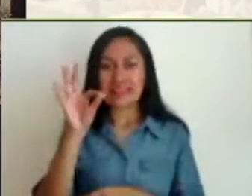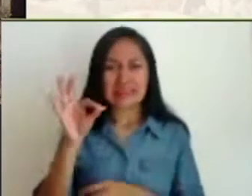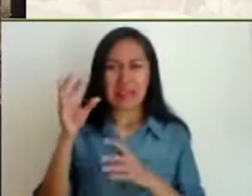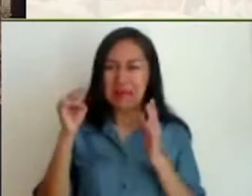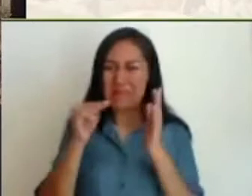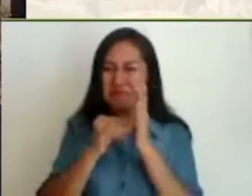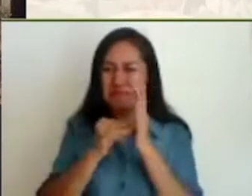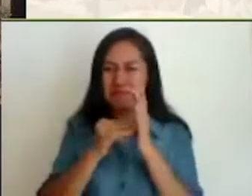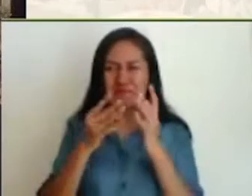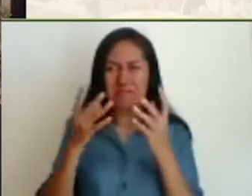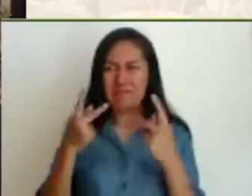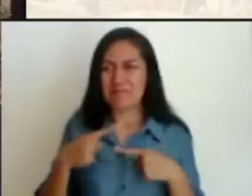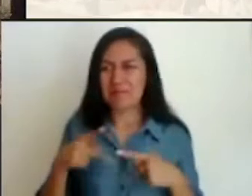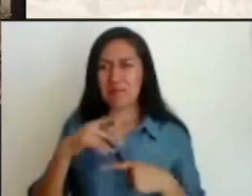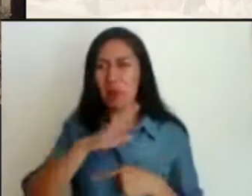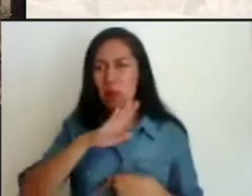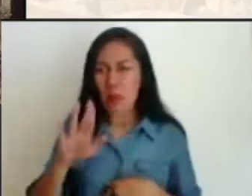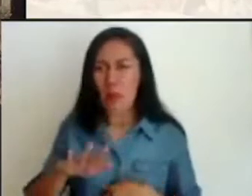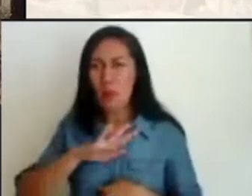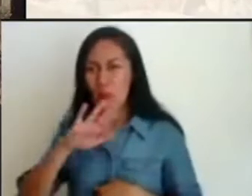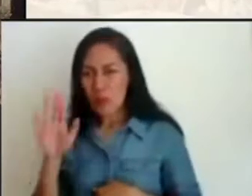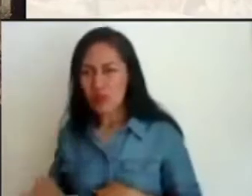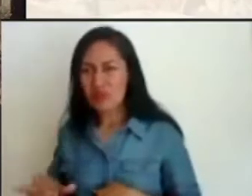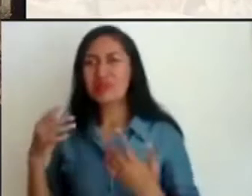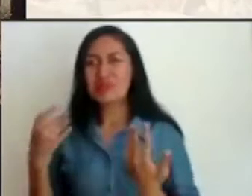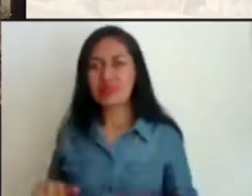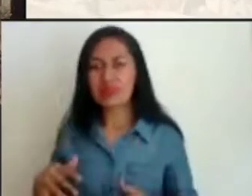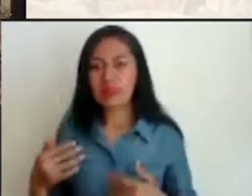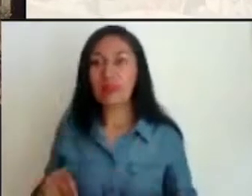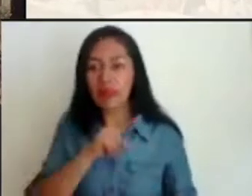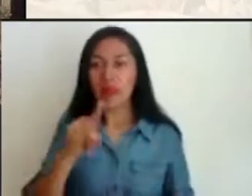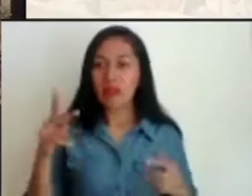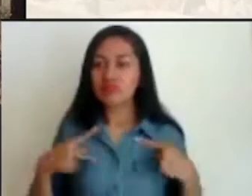hay una certeza de que fueron muy bien llevadas a cabo las cuentas porque los